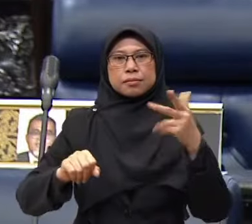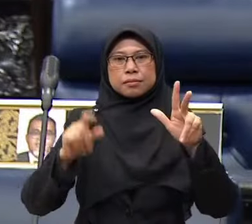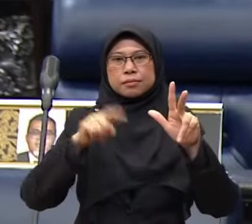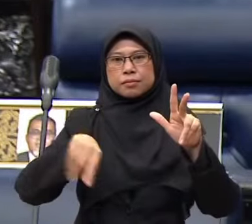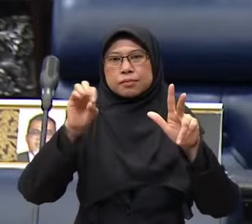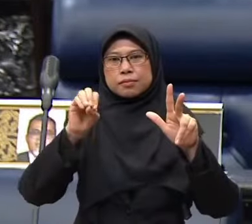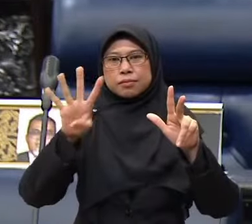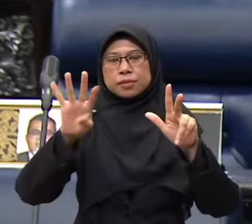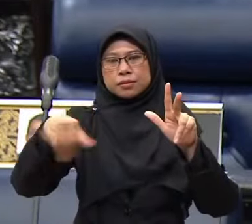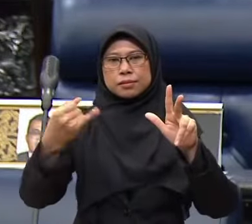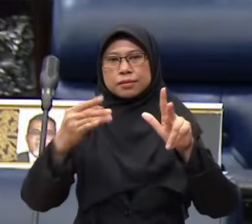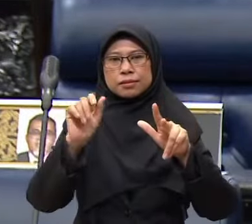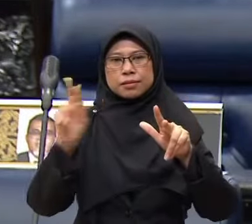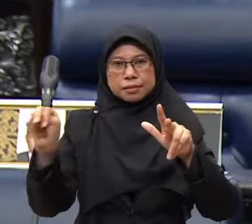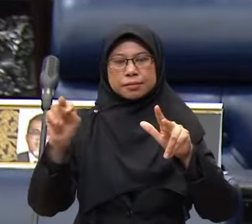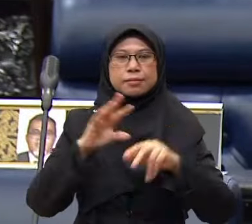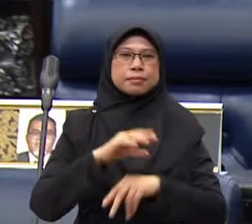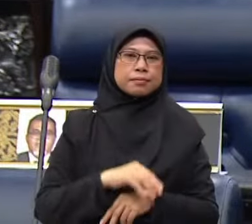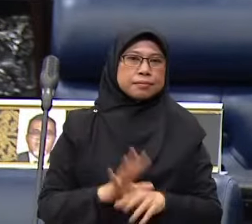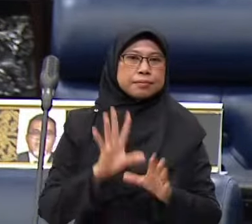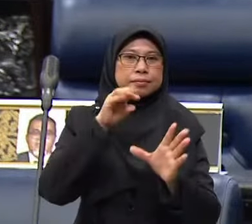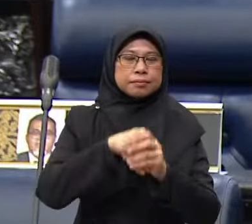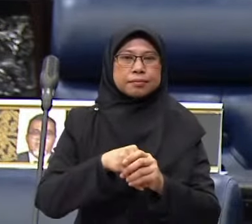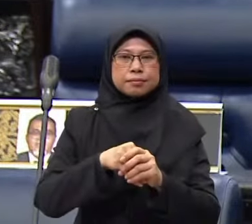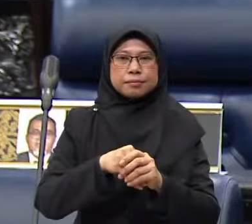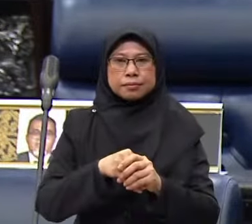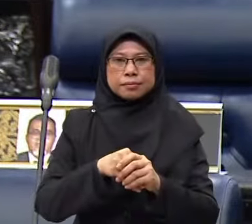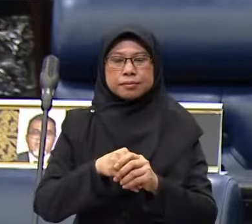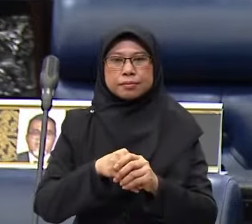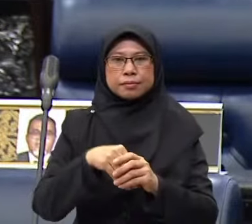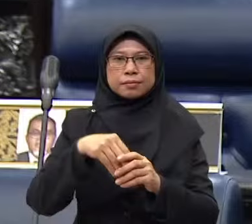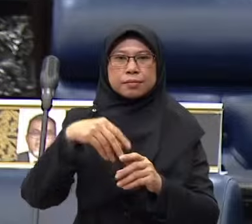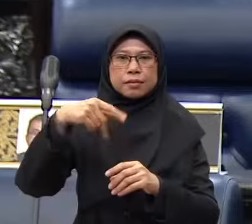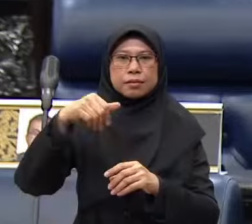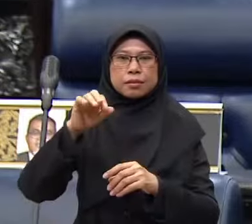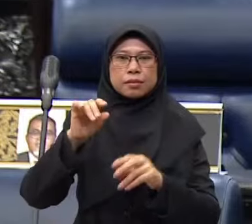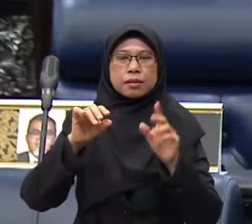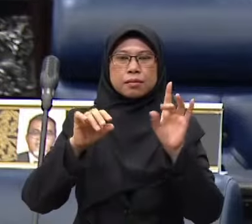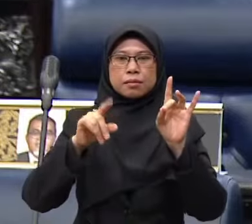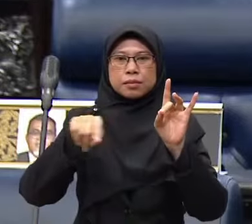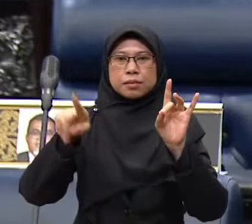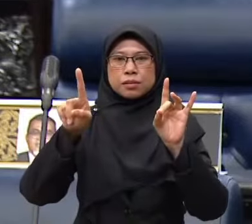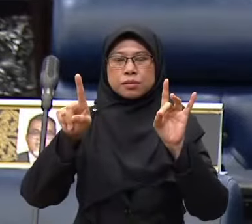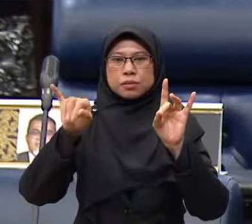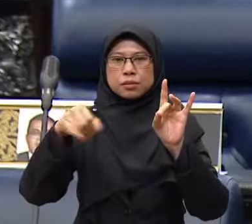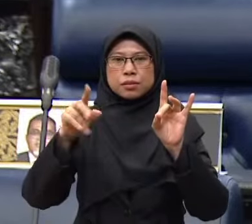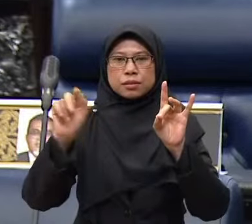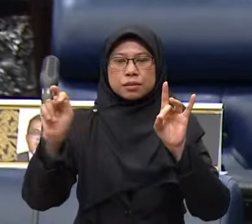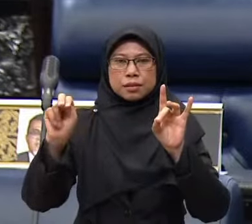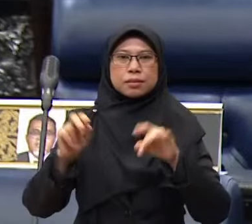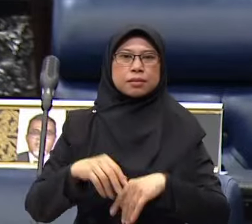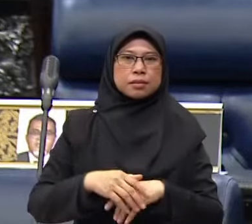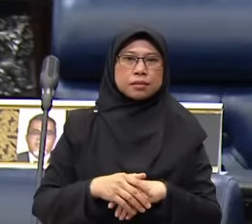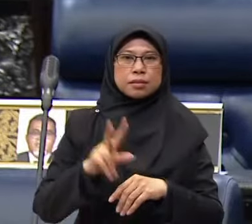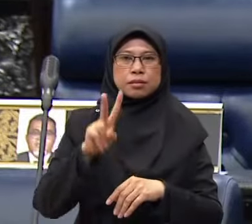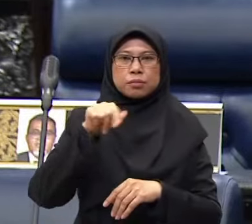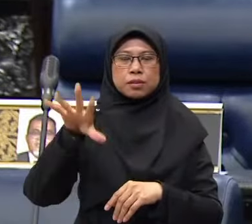13.04 juta Tan yang terdiri daripada pelepas sabit ber19 juta Tan Patang sawit